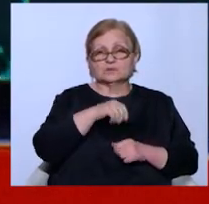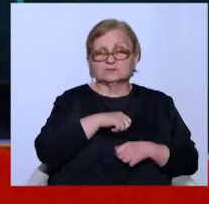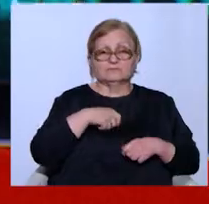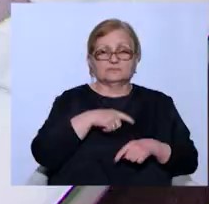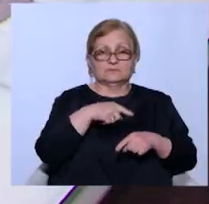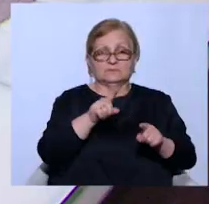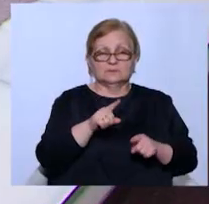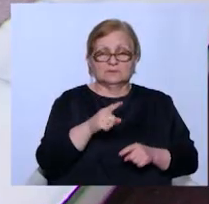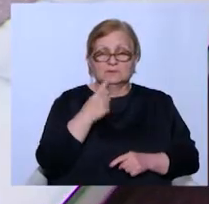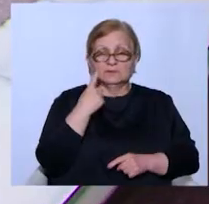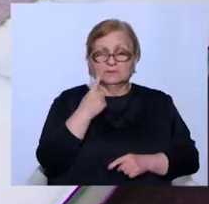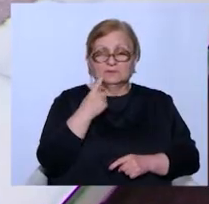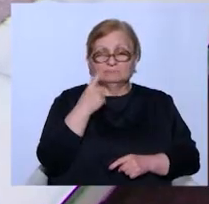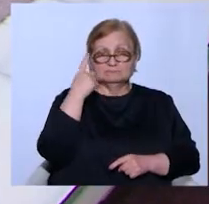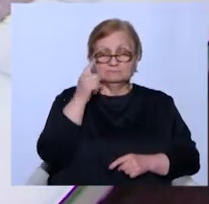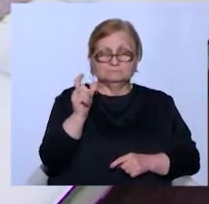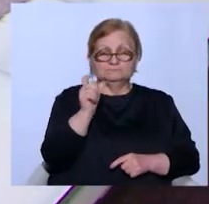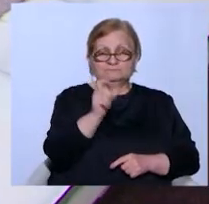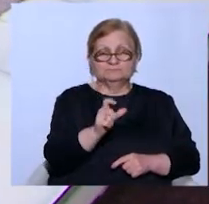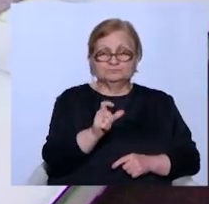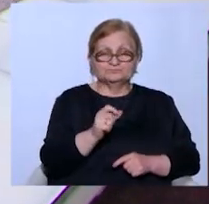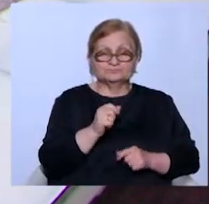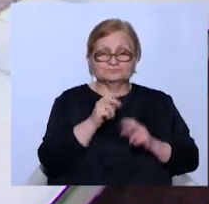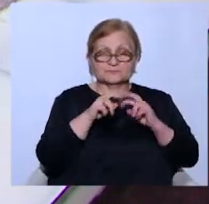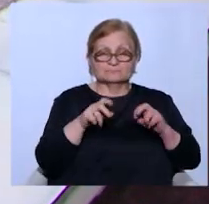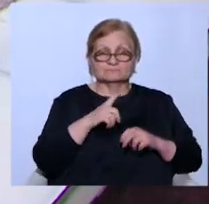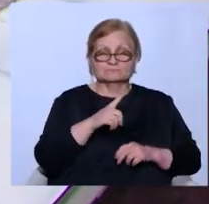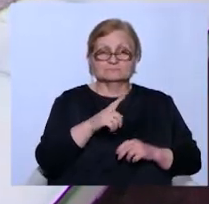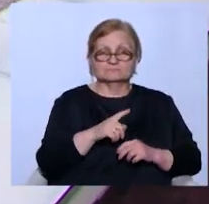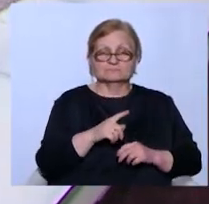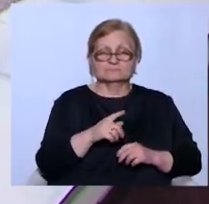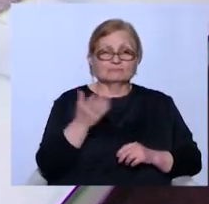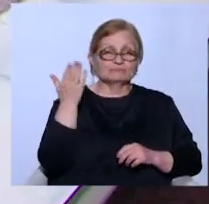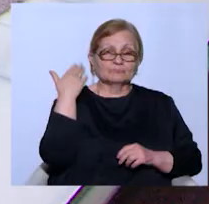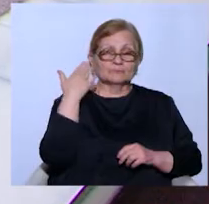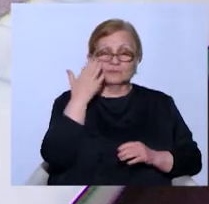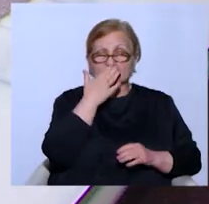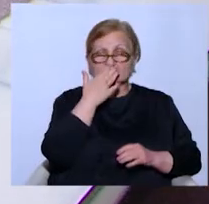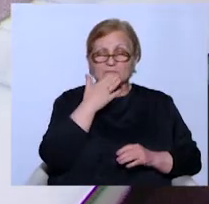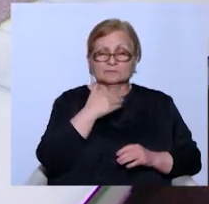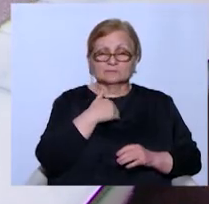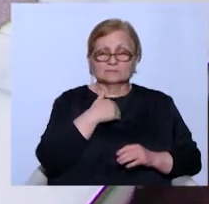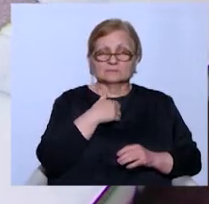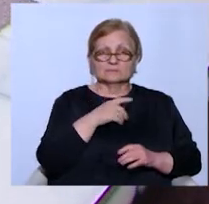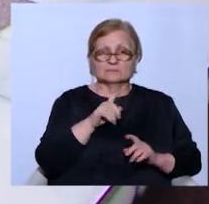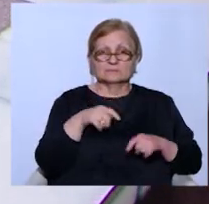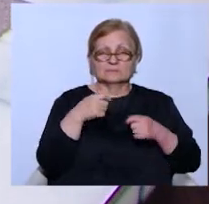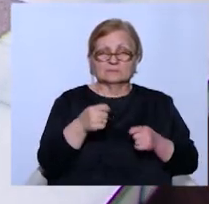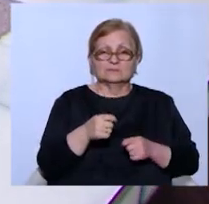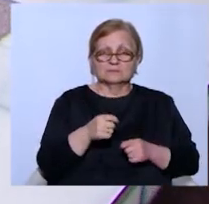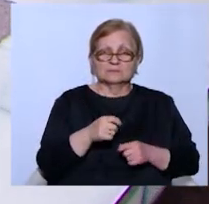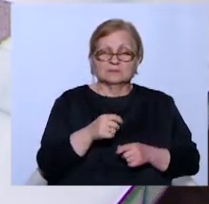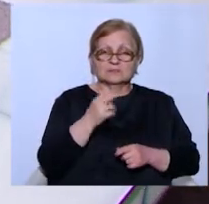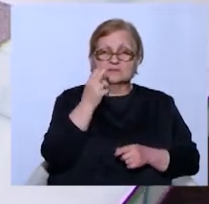გააკეთებთ. ახლა მინდა ერთი ამოცანა განვიხილოთ თქვენთან ერთად. წინა გაკვეთილზე მე ცვლადი შემოვიტანე და მინდა ამოცანა